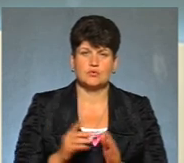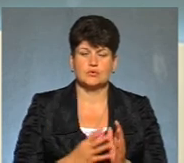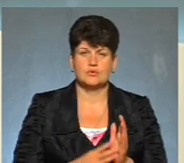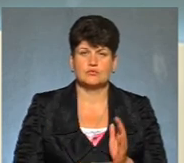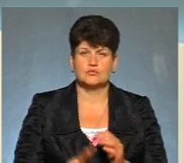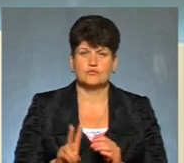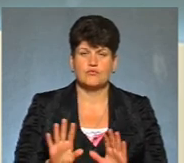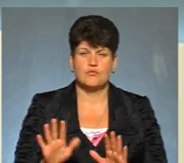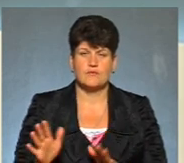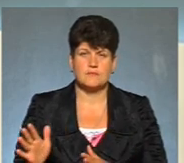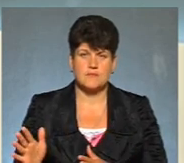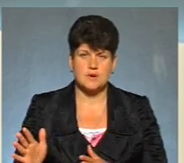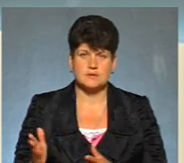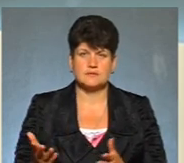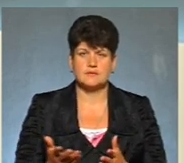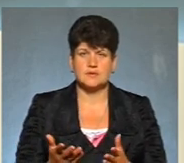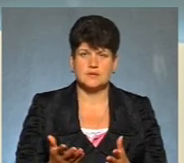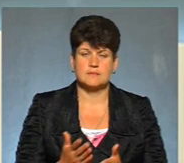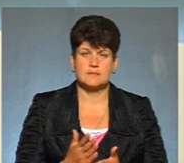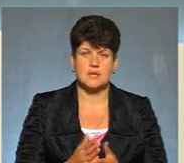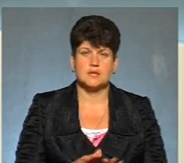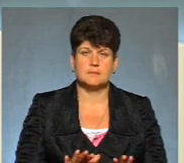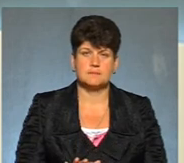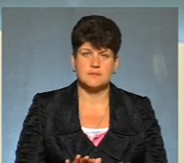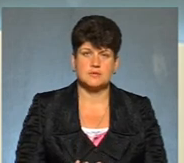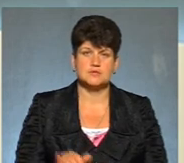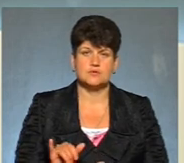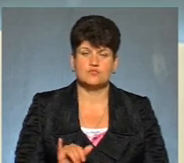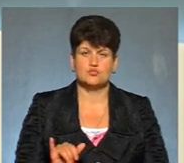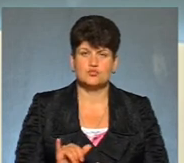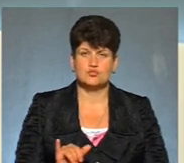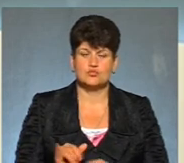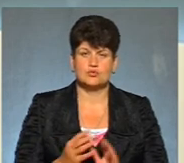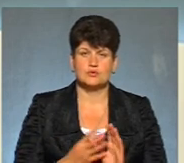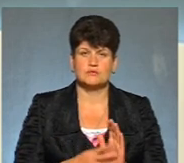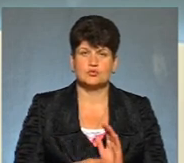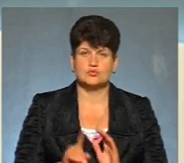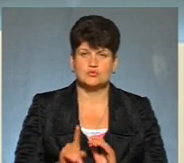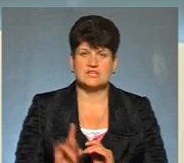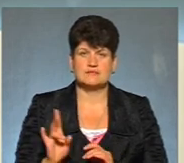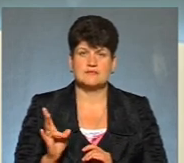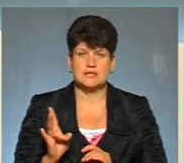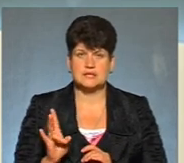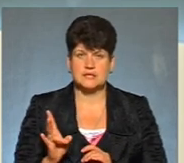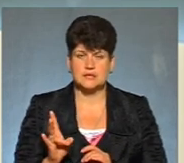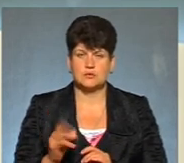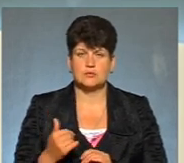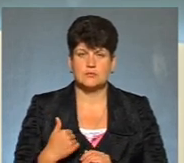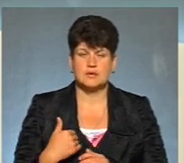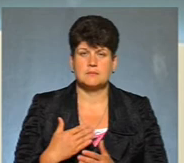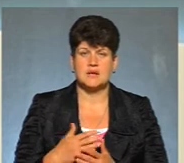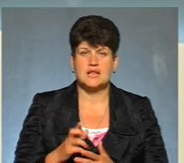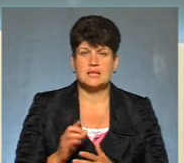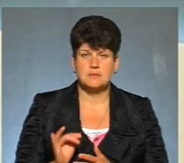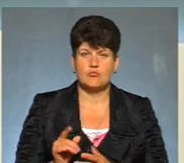92 випадків, які мали місце в суботу і 91 в неділю. Ми би мали в